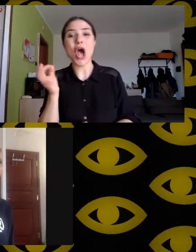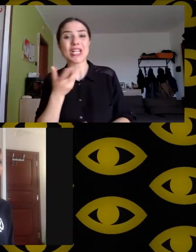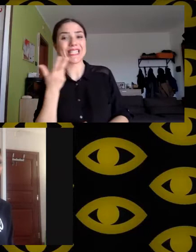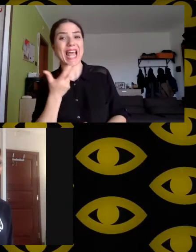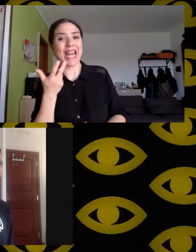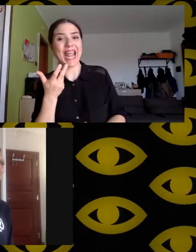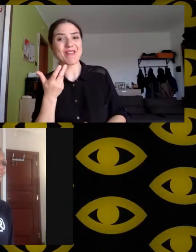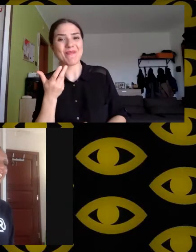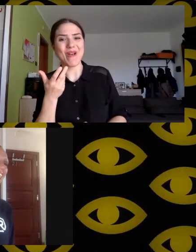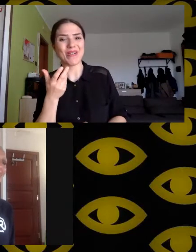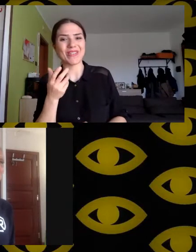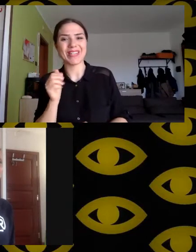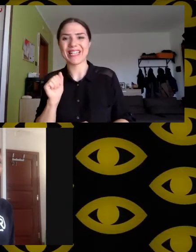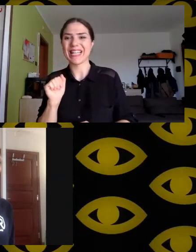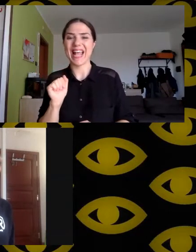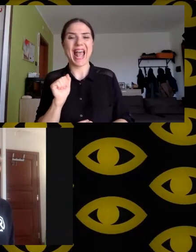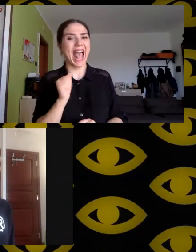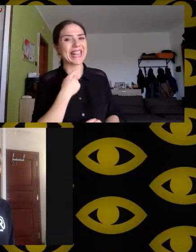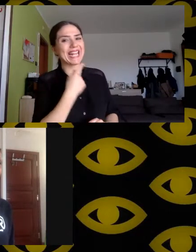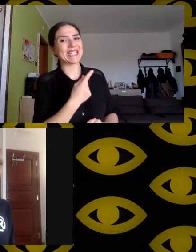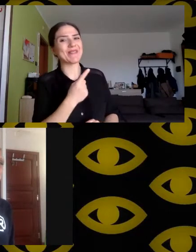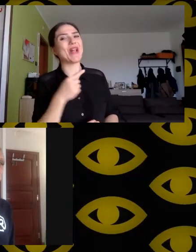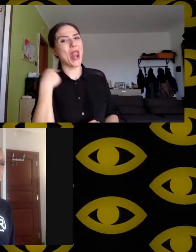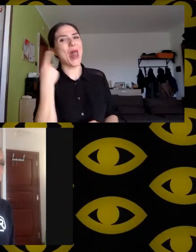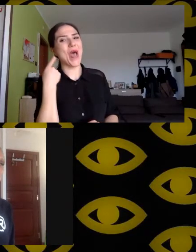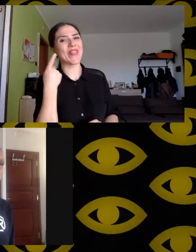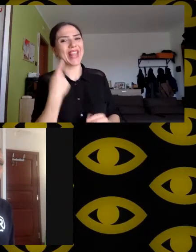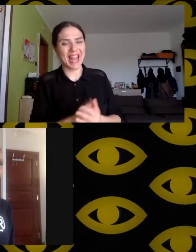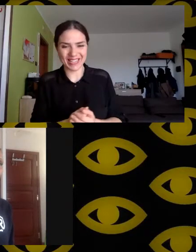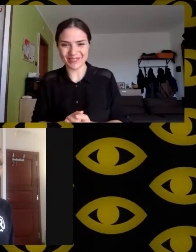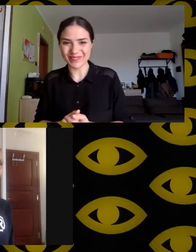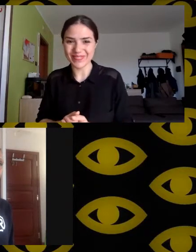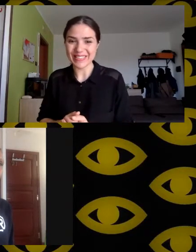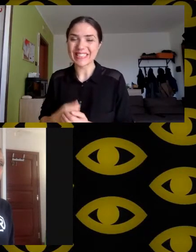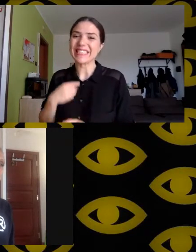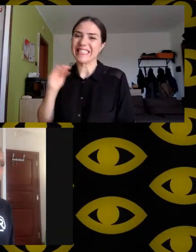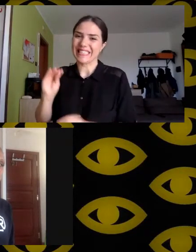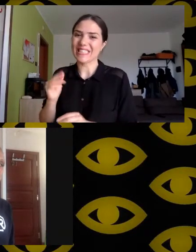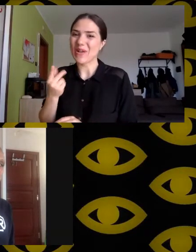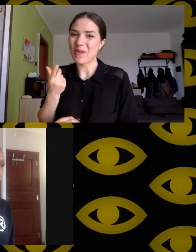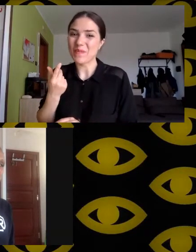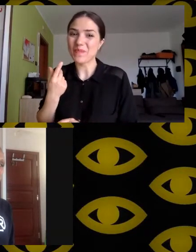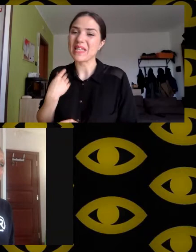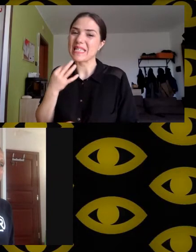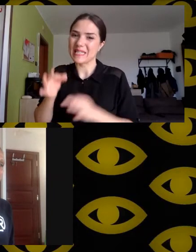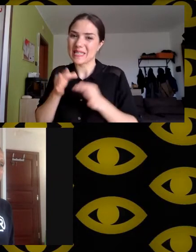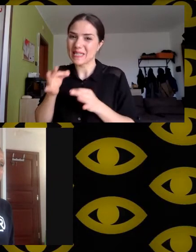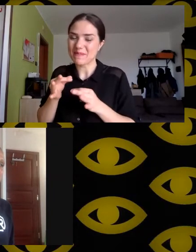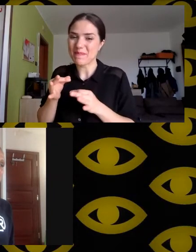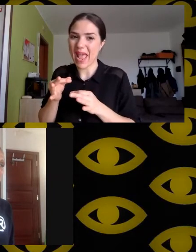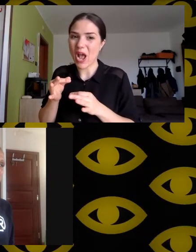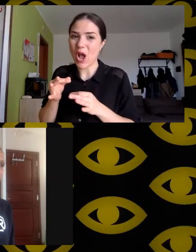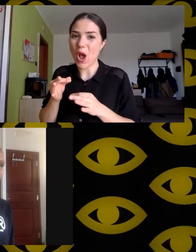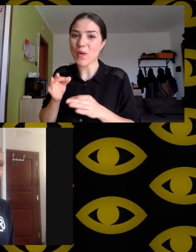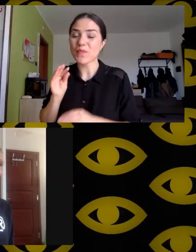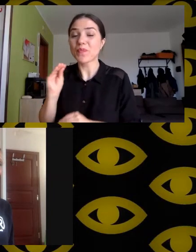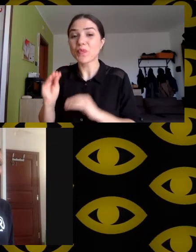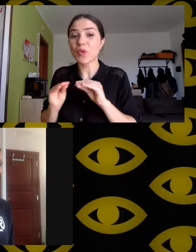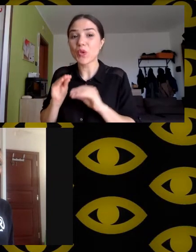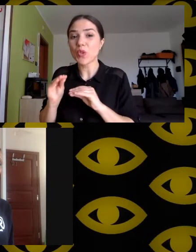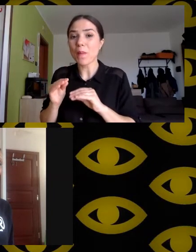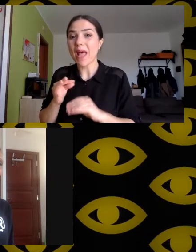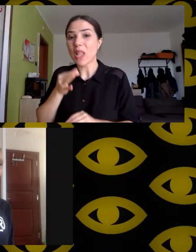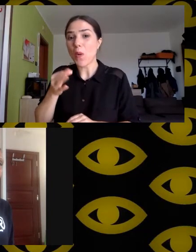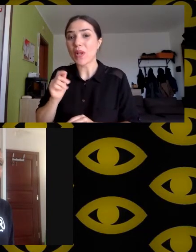Londra. Spieghiamo perché, per qualora qualcuno sfuggisse le cose, la domanda è riferita a la